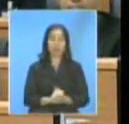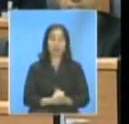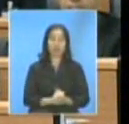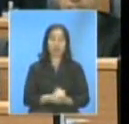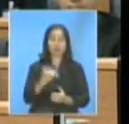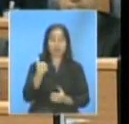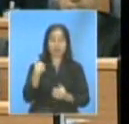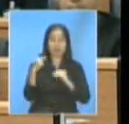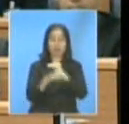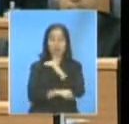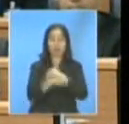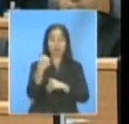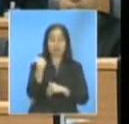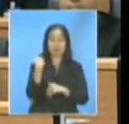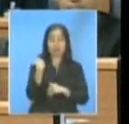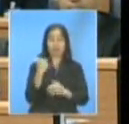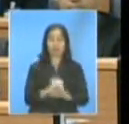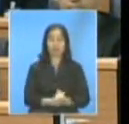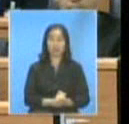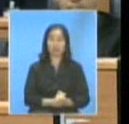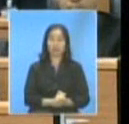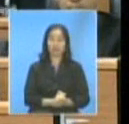มีการทุจริตและ